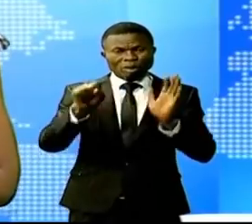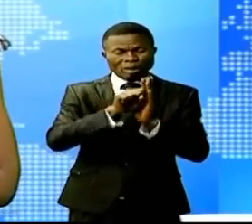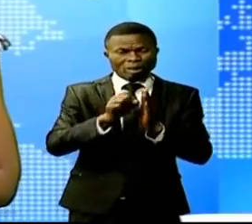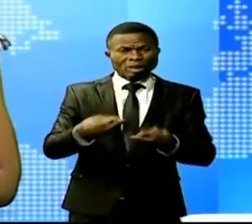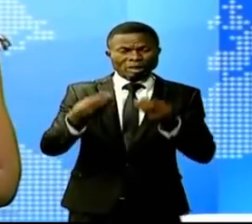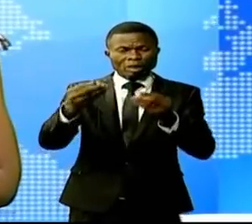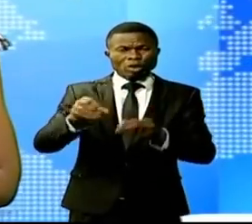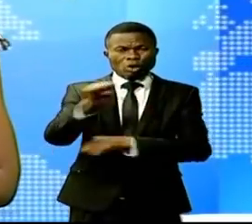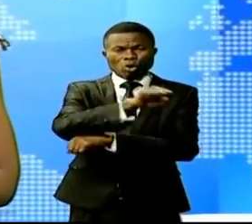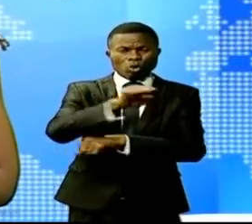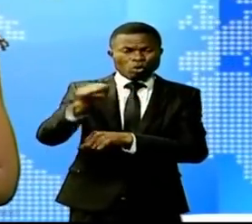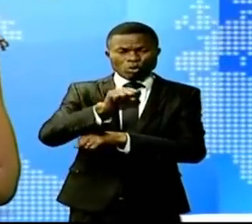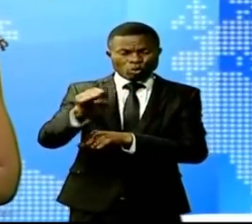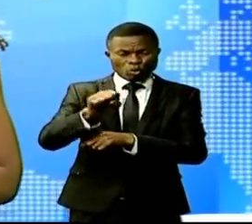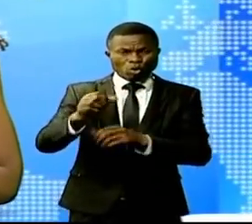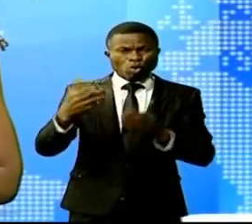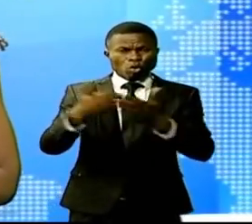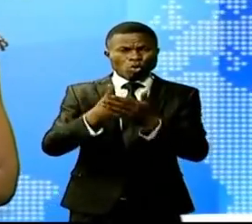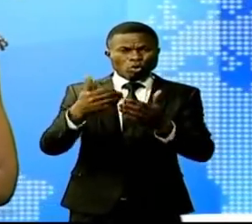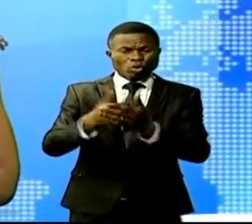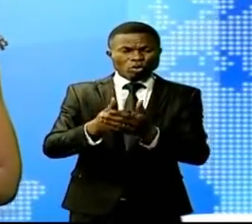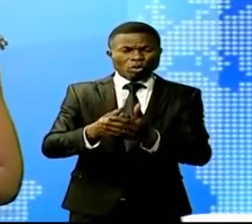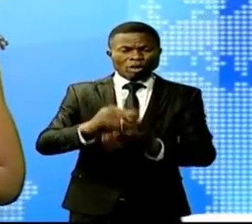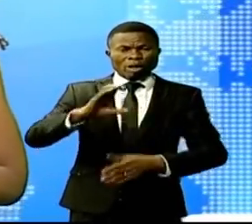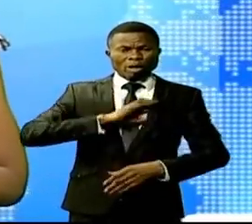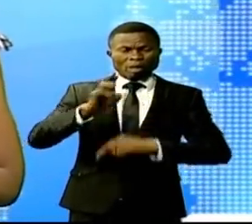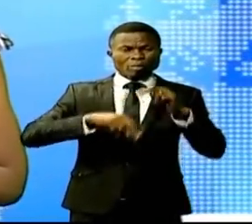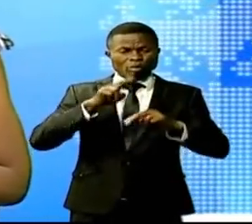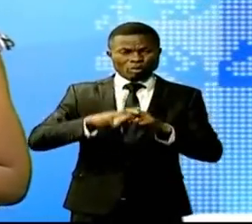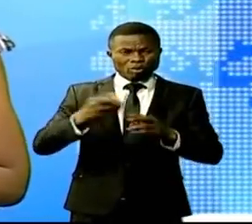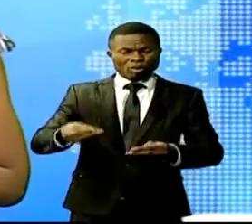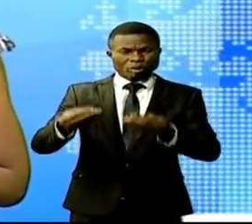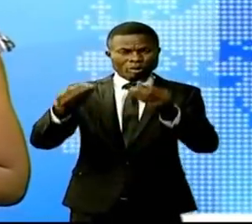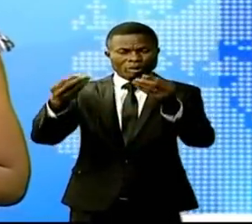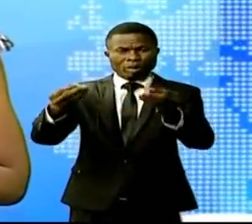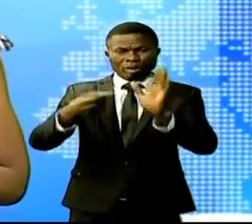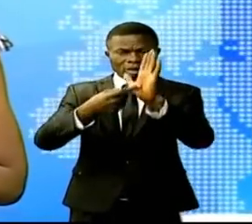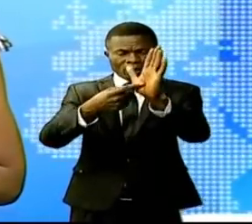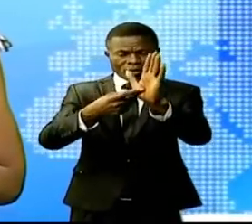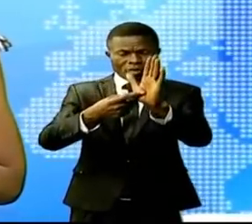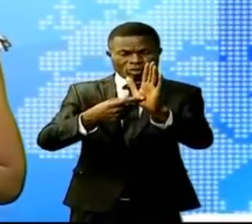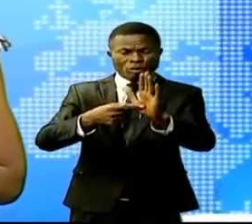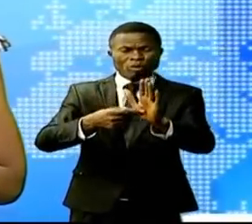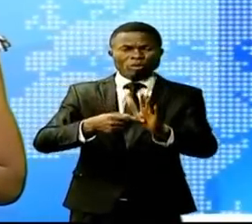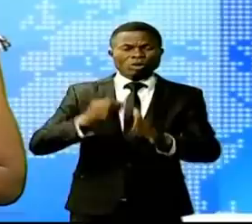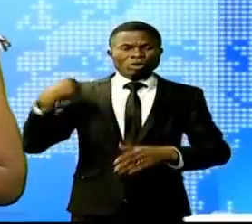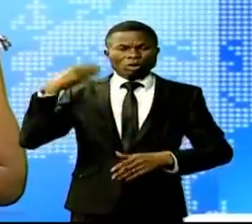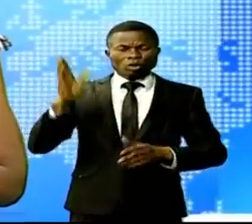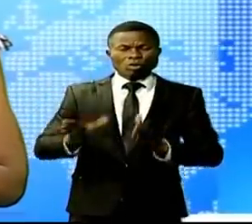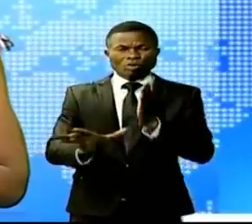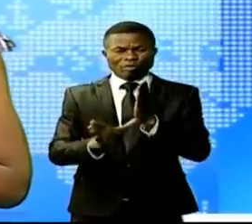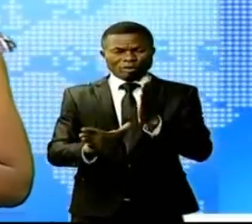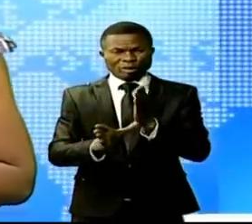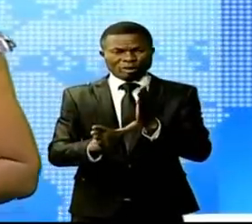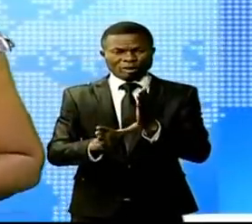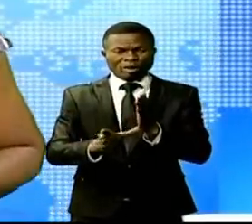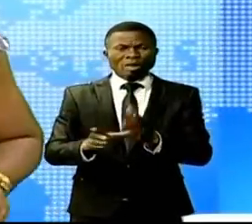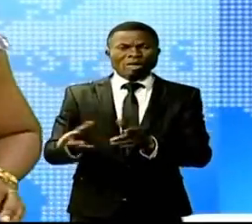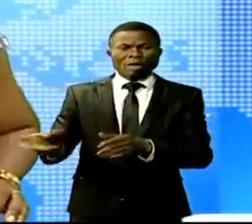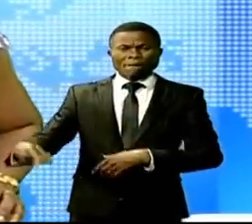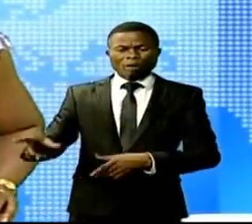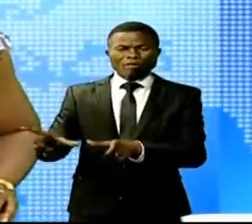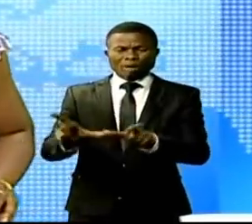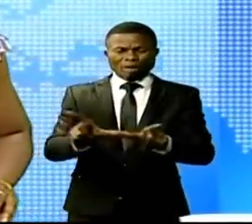Jeep 4x4 destinée à la police nationale a été présentée auprès du gouverneur ad intérim du Lualaba,